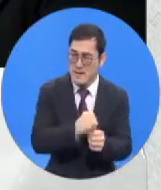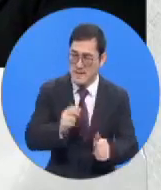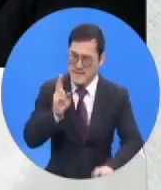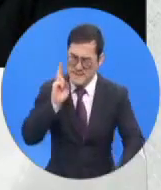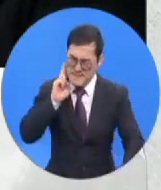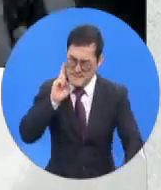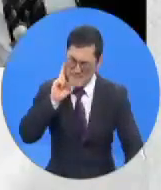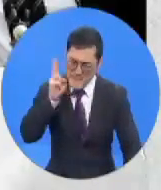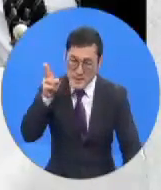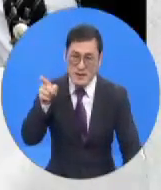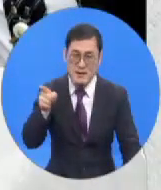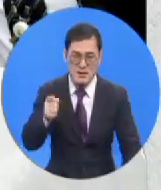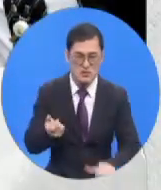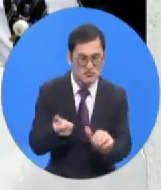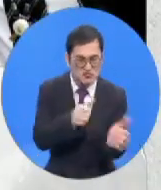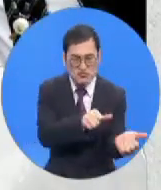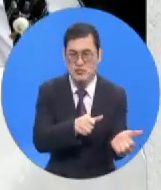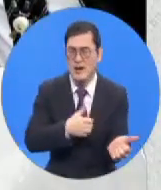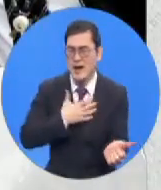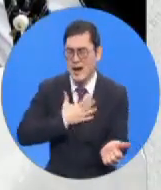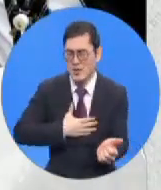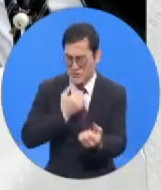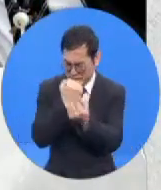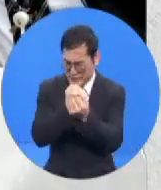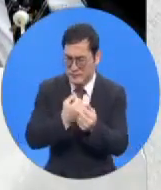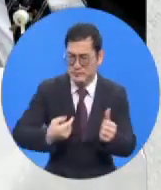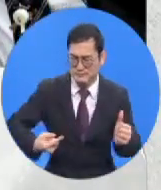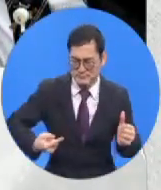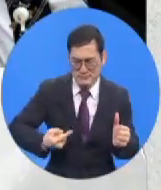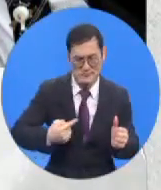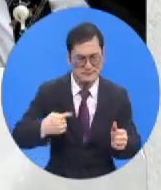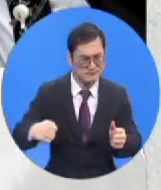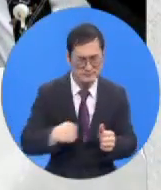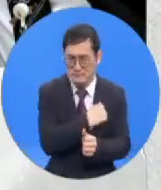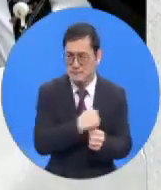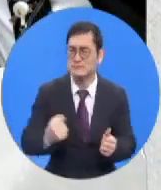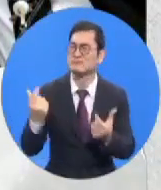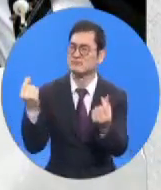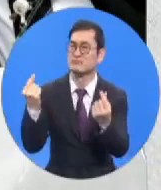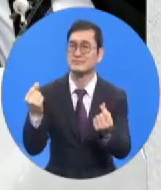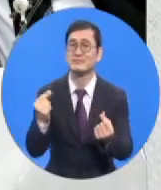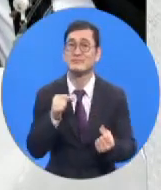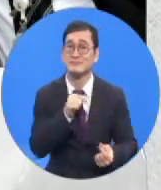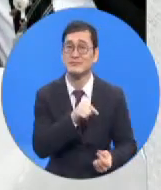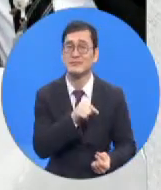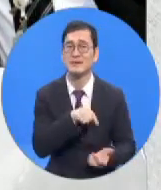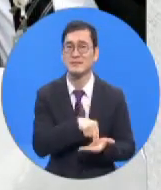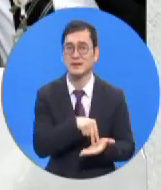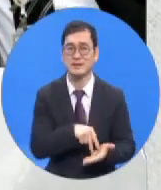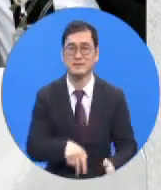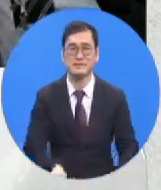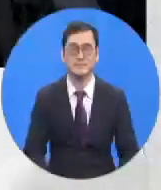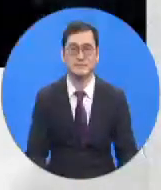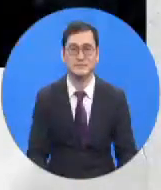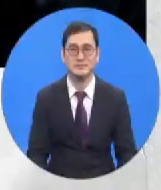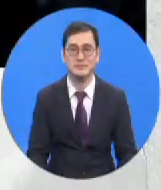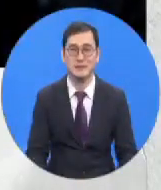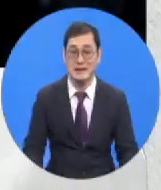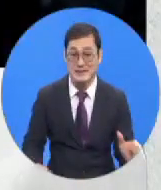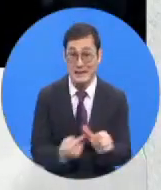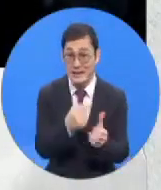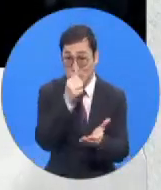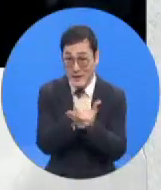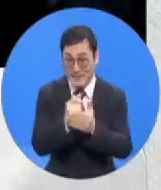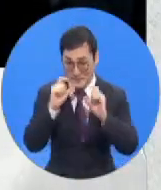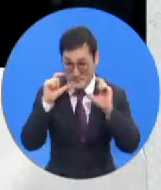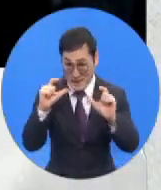굉장히 법원의 판단에 중요한 영향을 미칠 것으로 생각이 되고요. 예. 그 다음에 이게 형량이 살인죄로 인정이